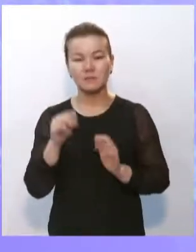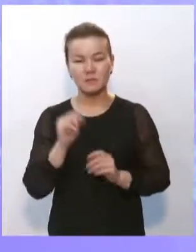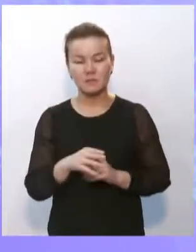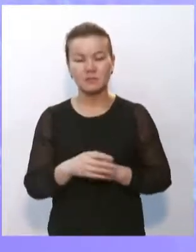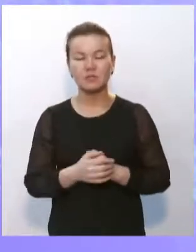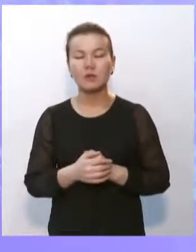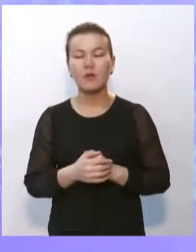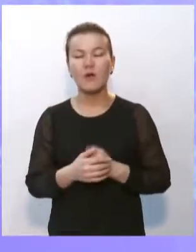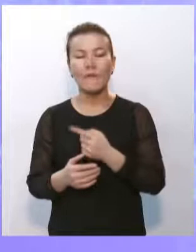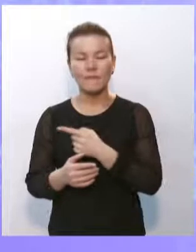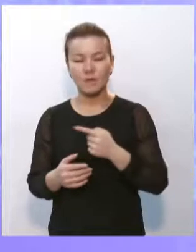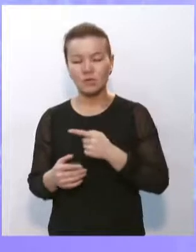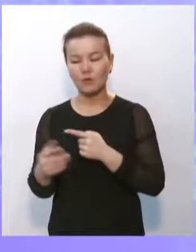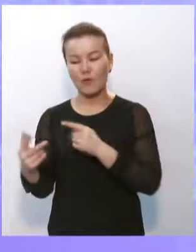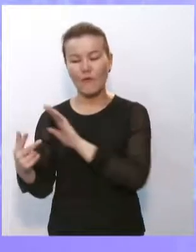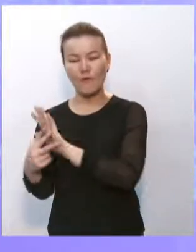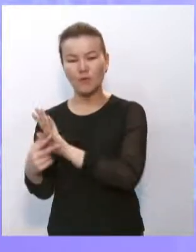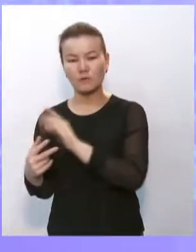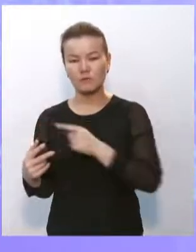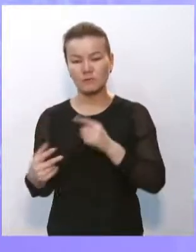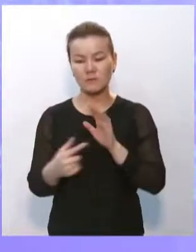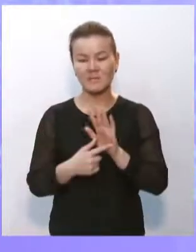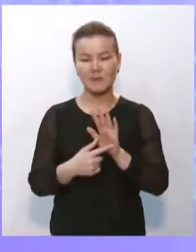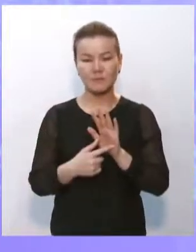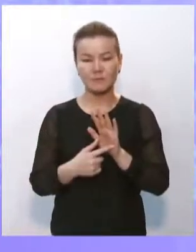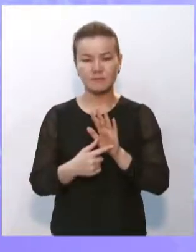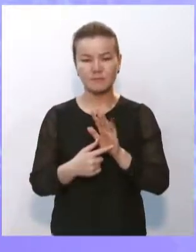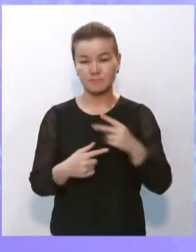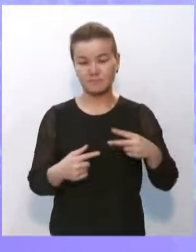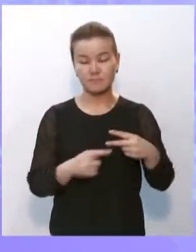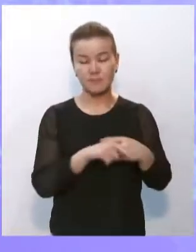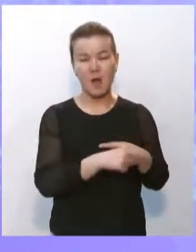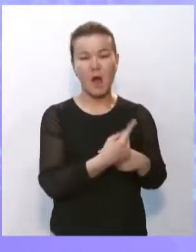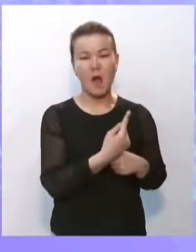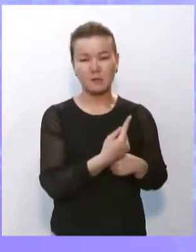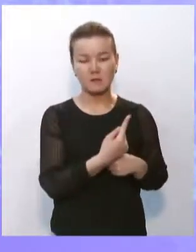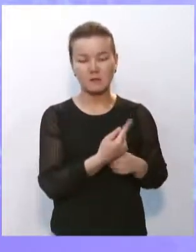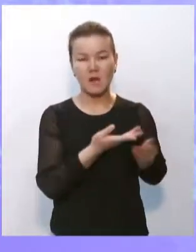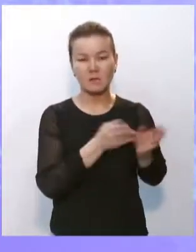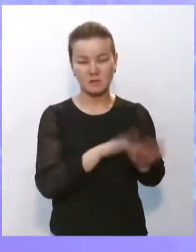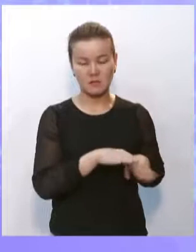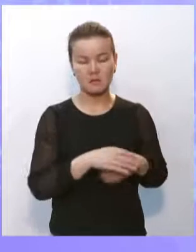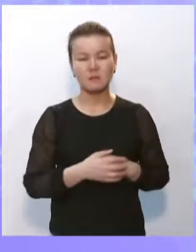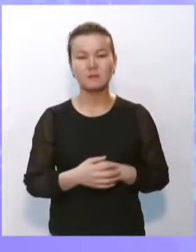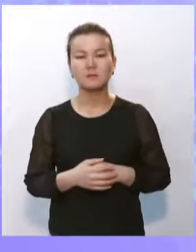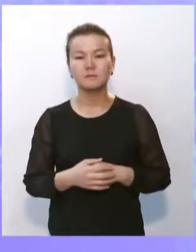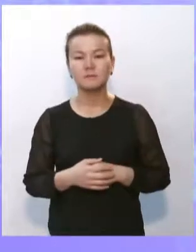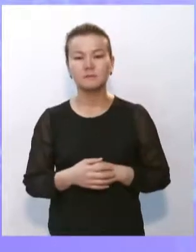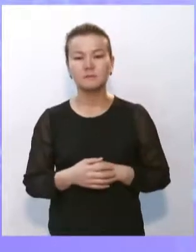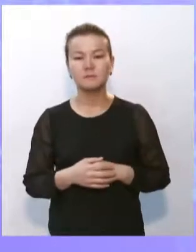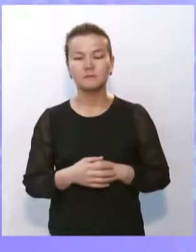вычту из 8 число 7 получу остаток 1